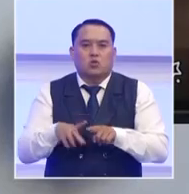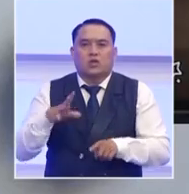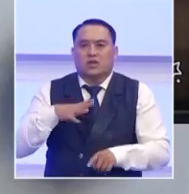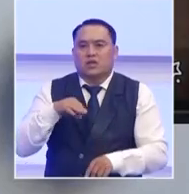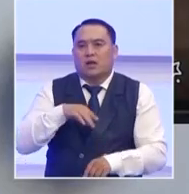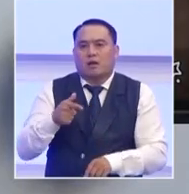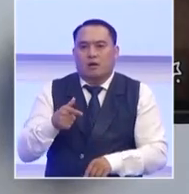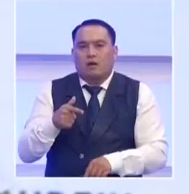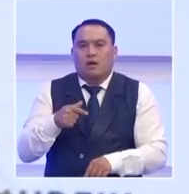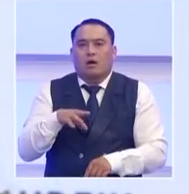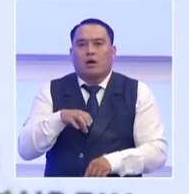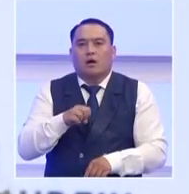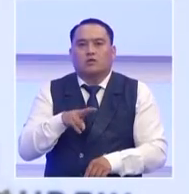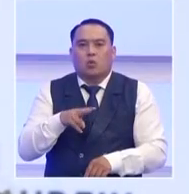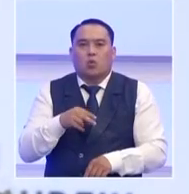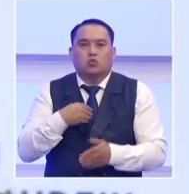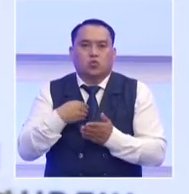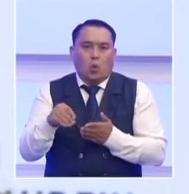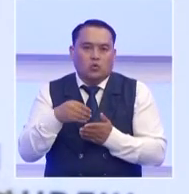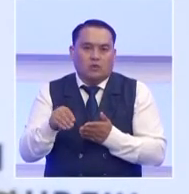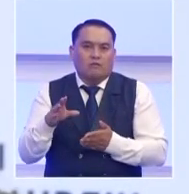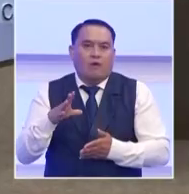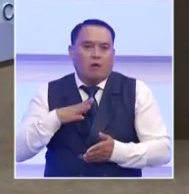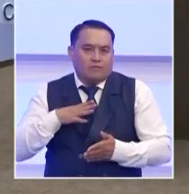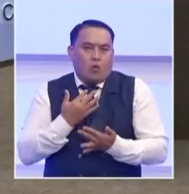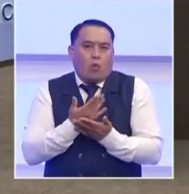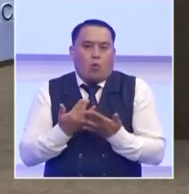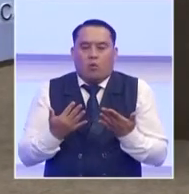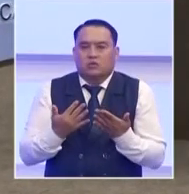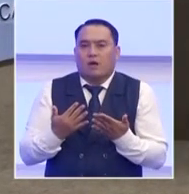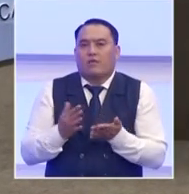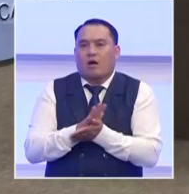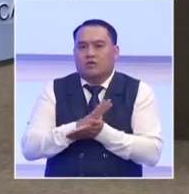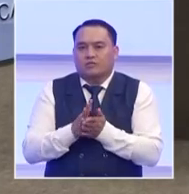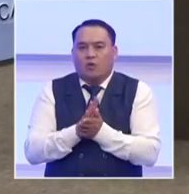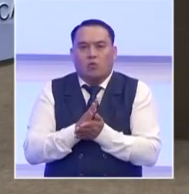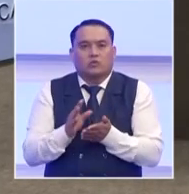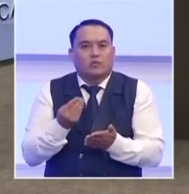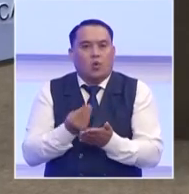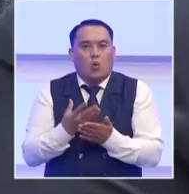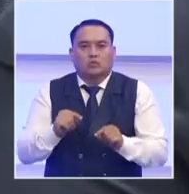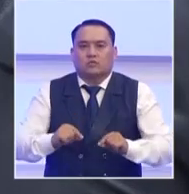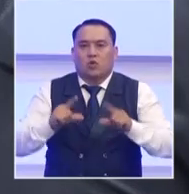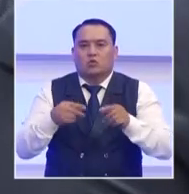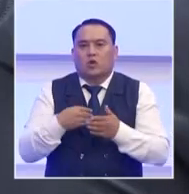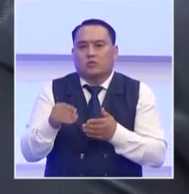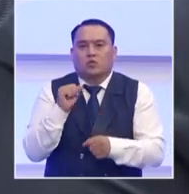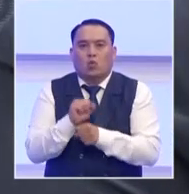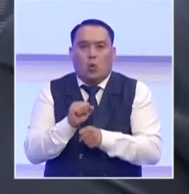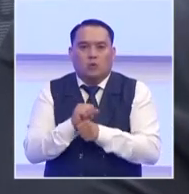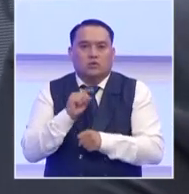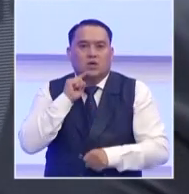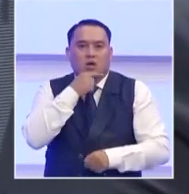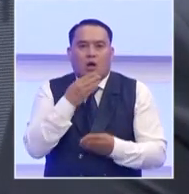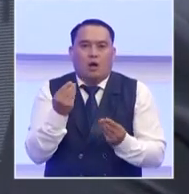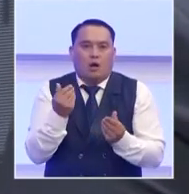1350 теңге құнымен аскөк сатып алынған. Қадағалау органдары енгізген ұсыныстар нәтижесінде сатып алу тоқтатылды. Үнемделген